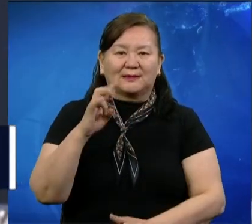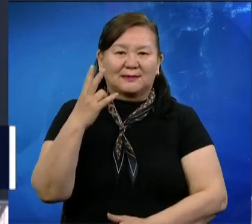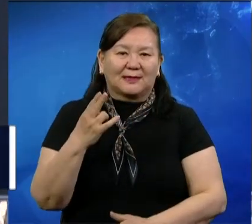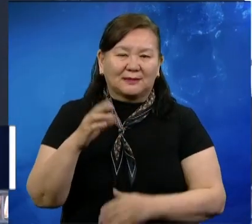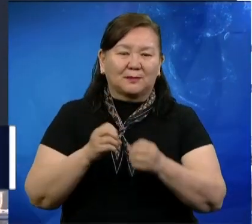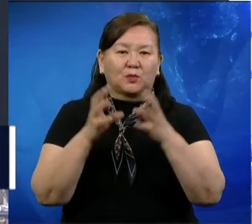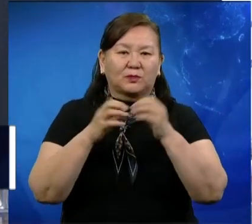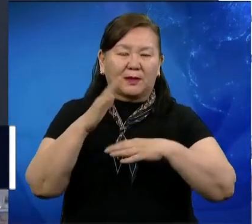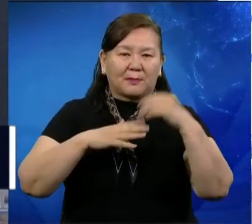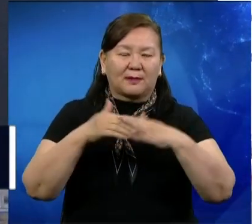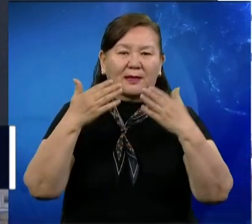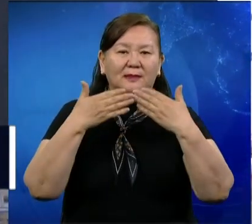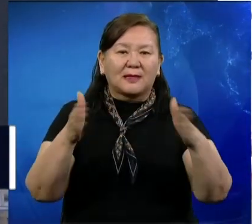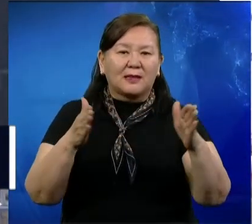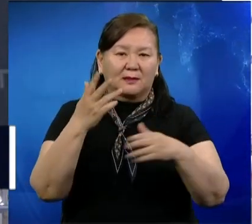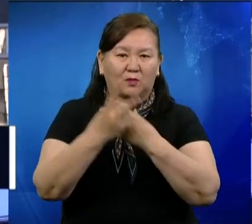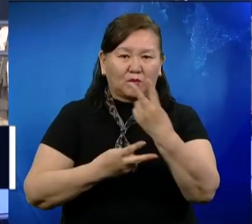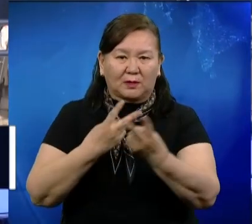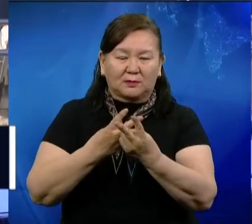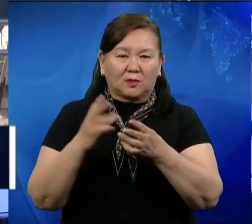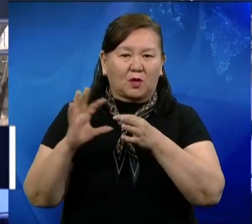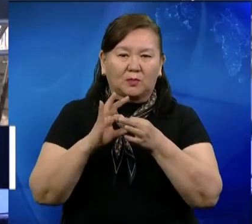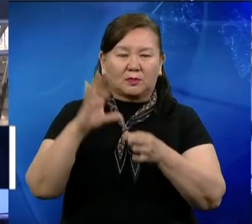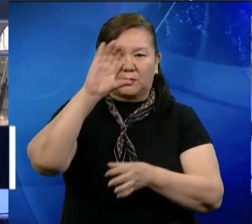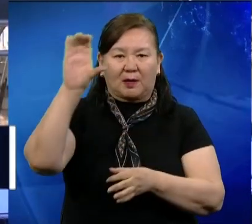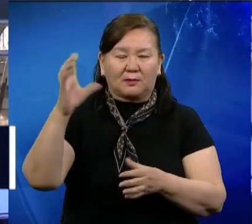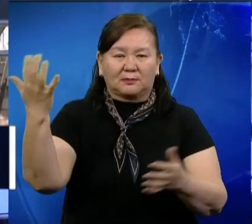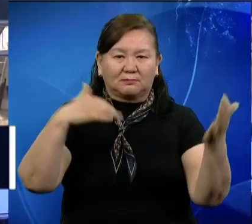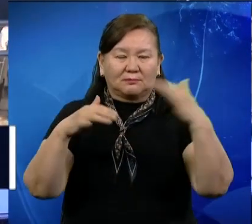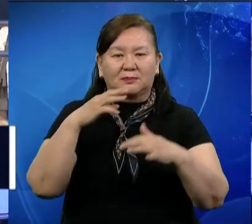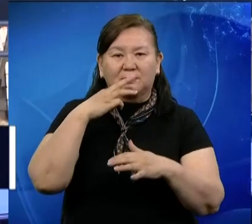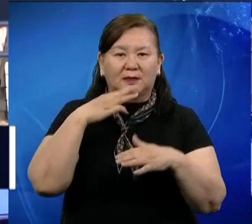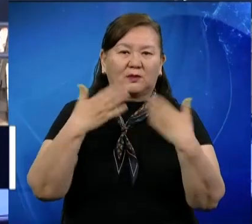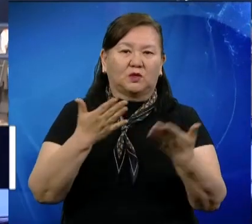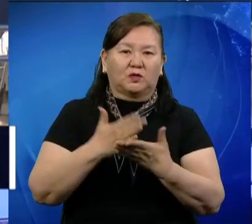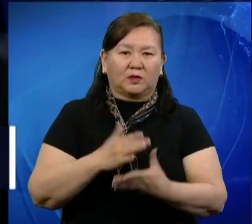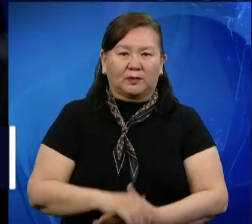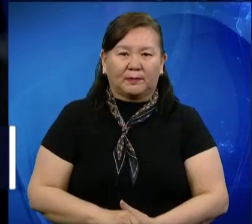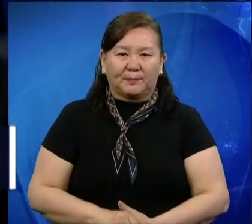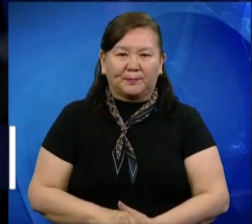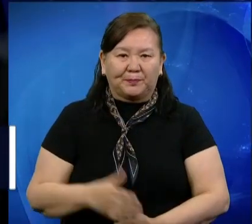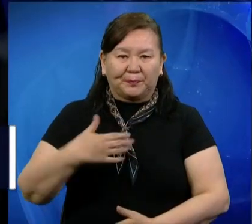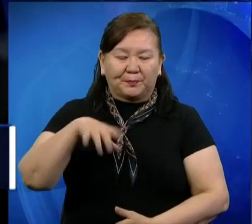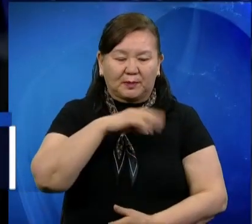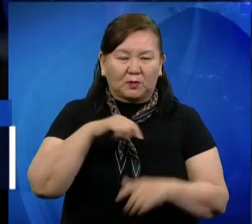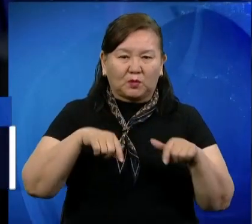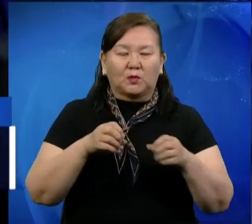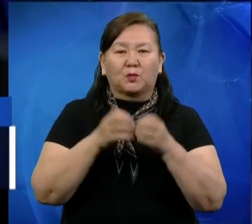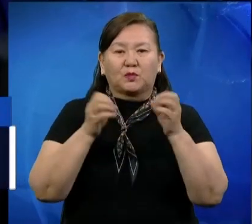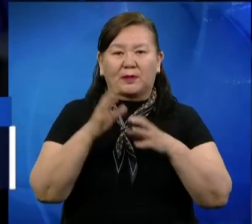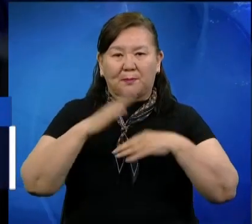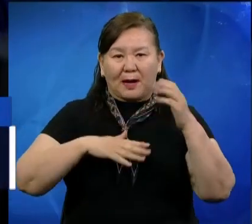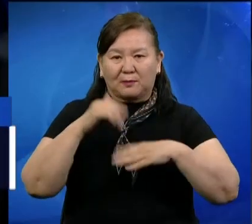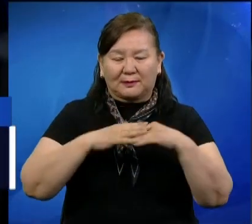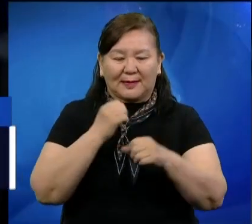барих бүтээн байгуулалтыг нээлтийн үйл ажиллагаа болж холбогдох албаныхан мэдээлэл өглөө. Бидний өнөөдөр бүтээн байгуулалтын